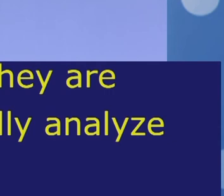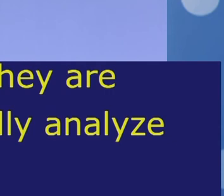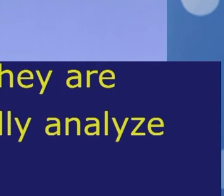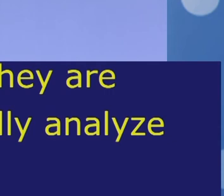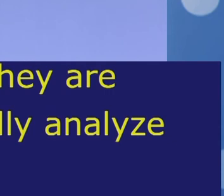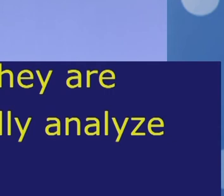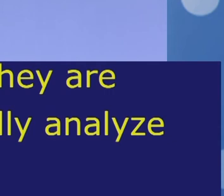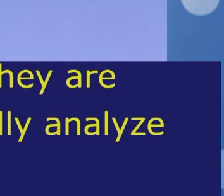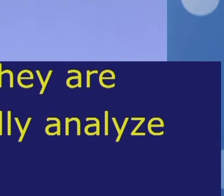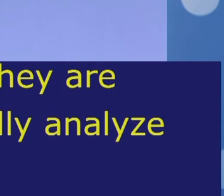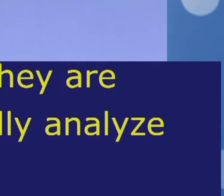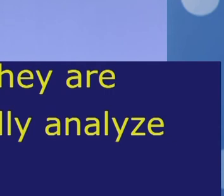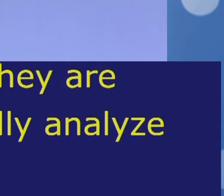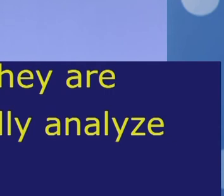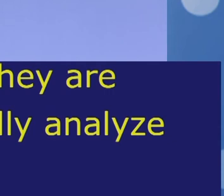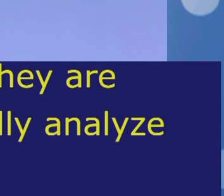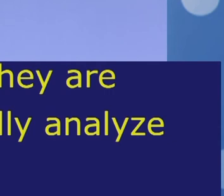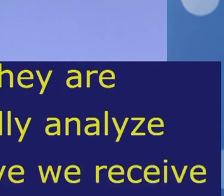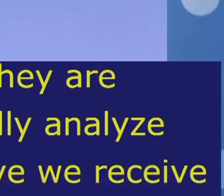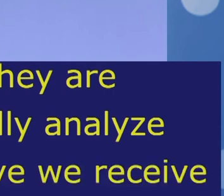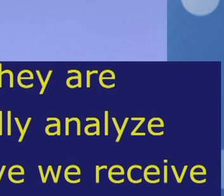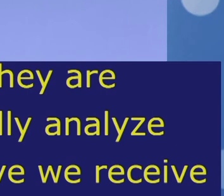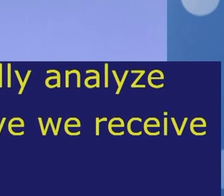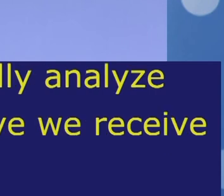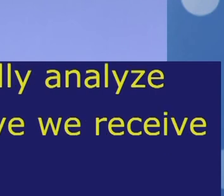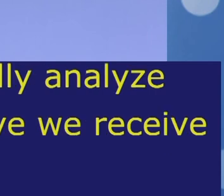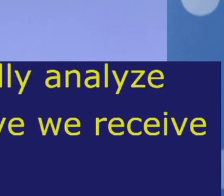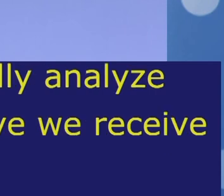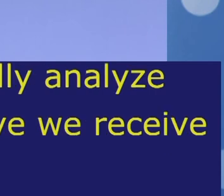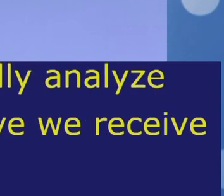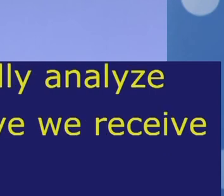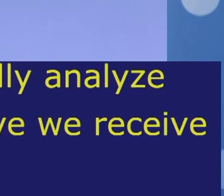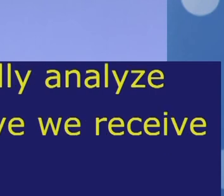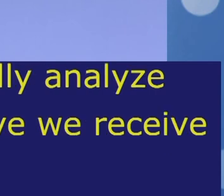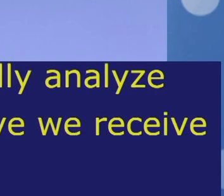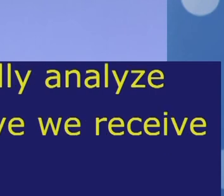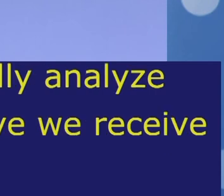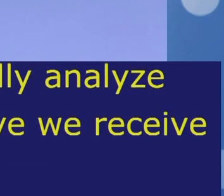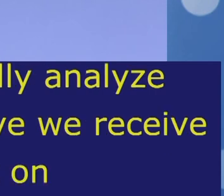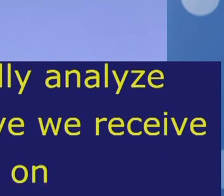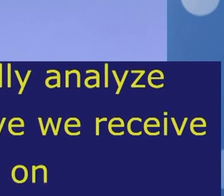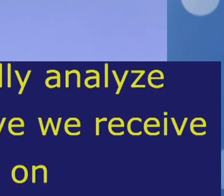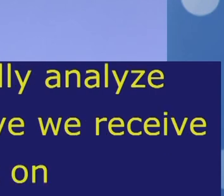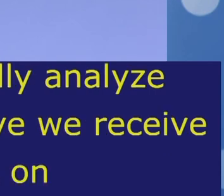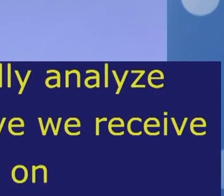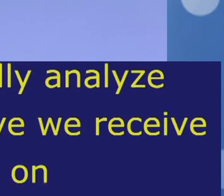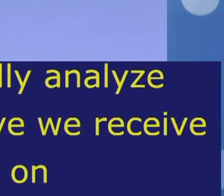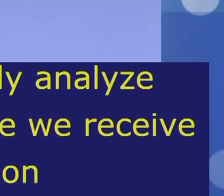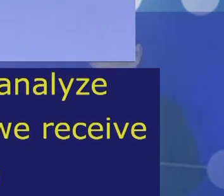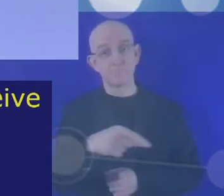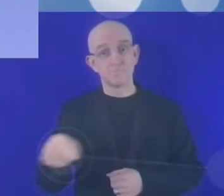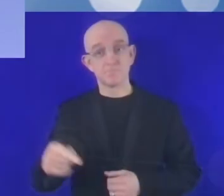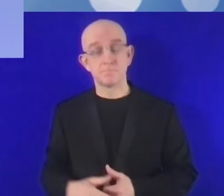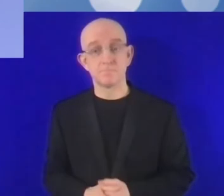on va répondre assez rapidement que notre organisme, c'est des cellules qui ont des fréquences. Quand on parle onde, fréquence, on parle